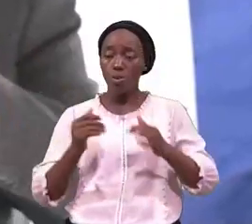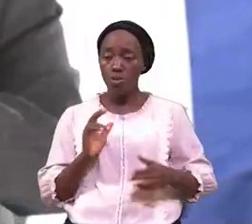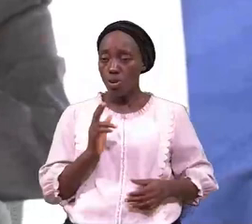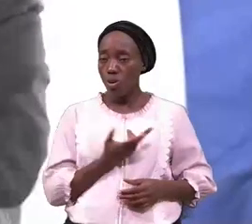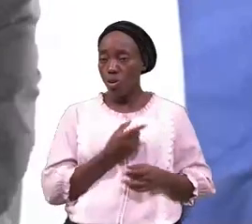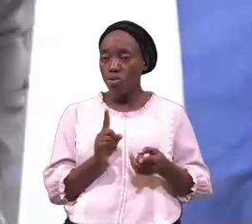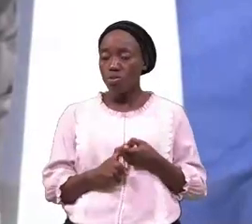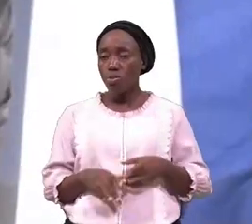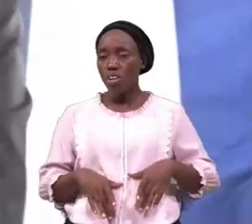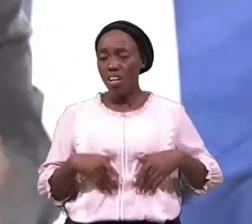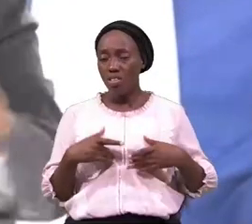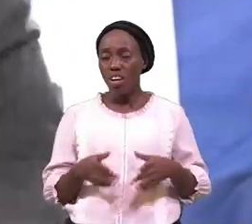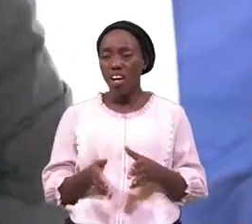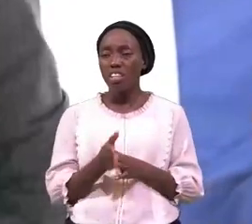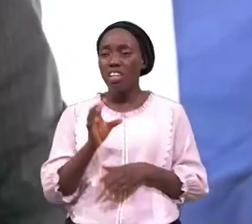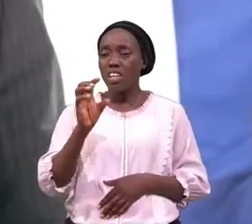Simon,